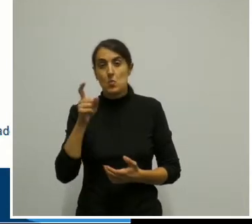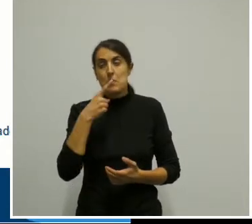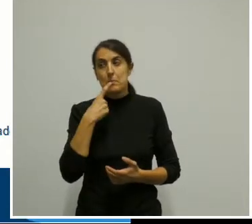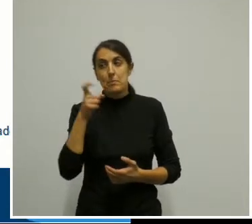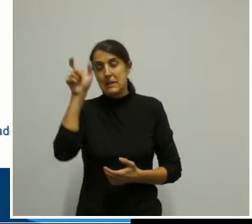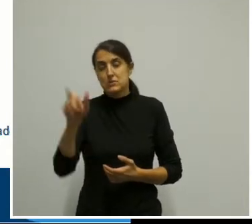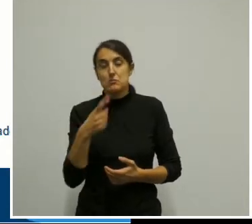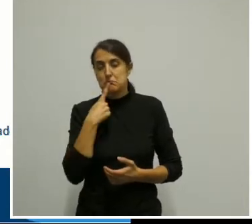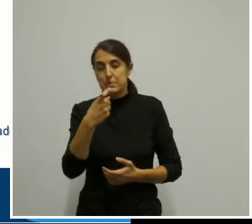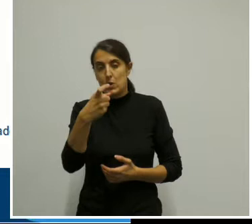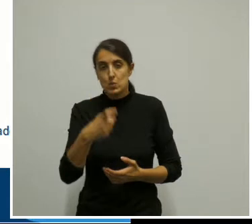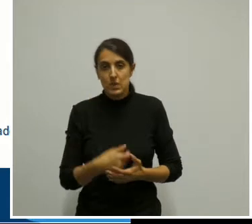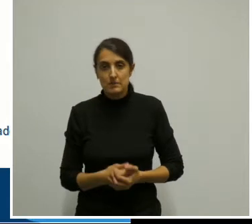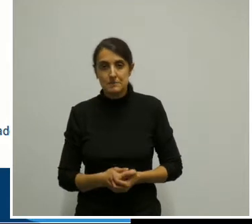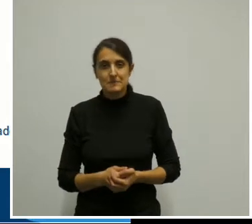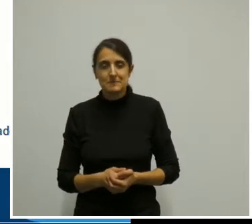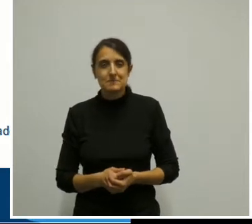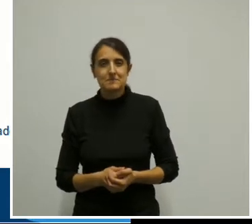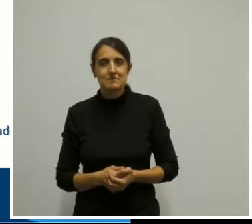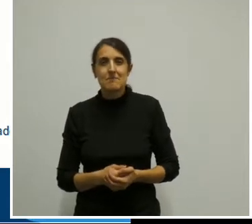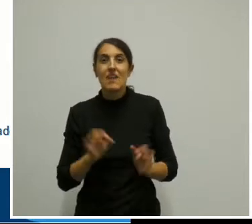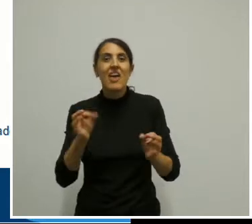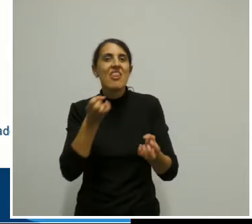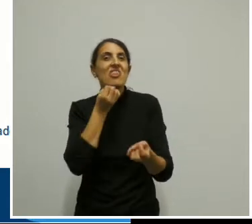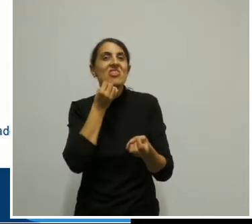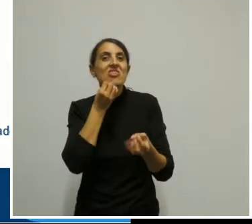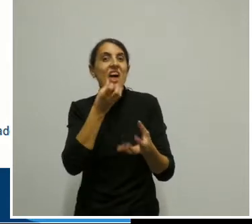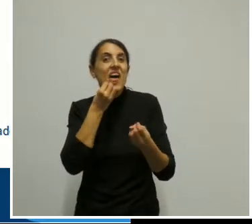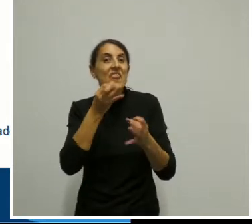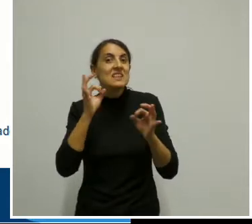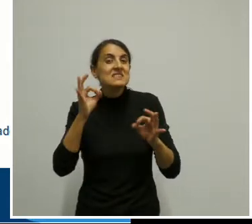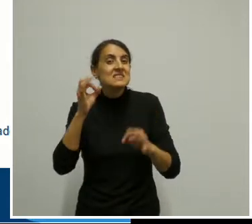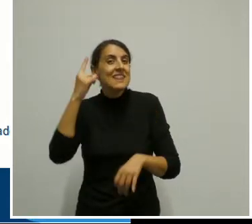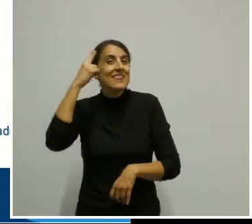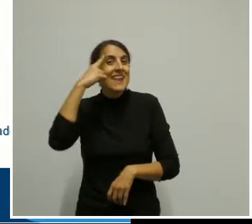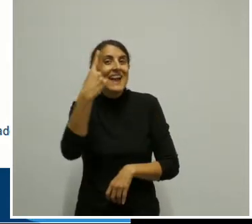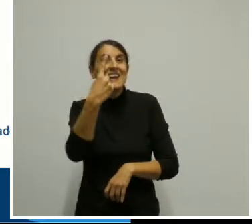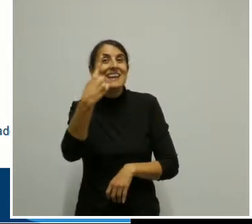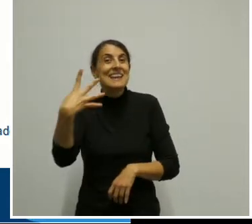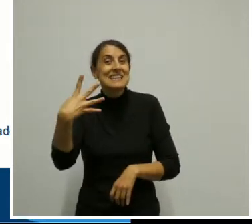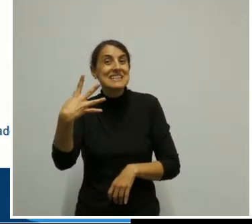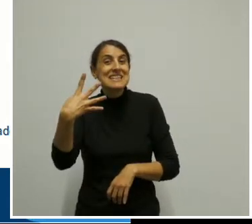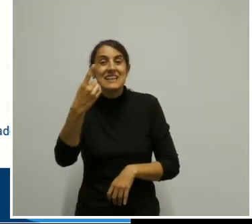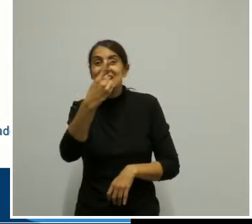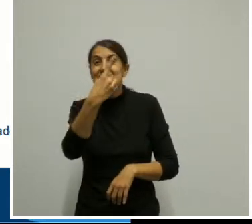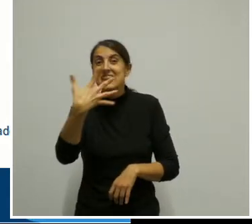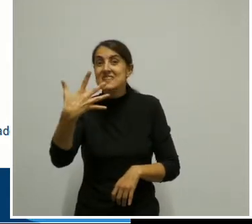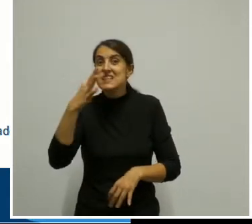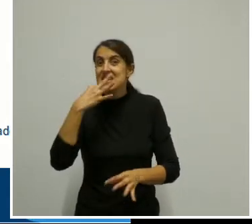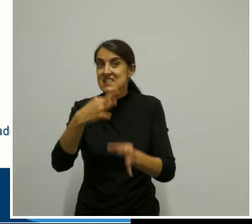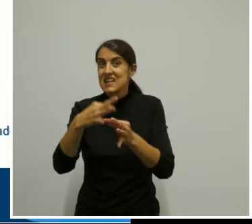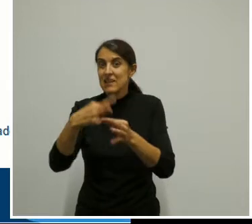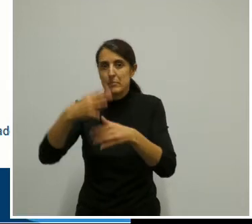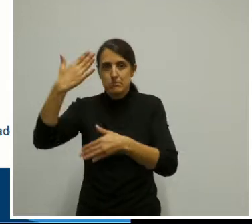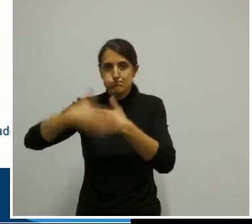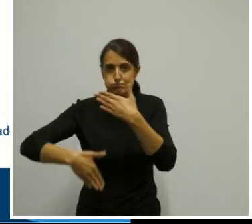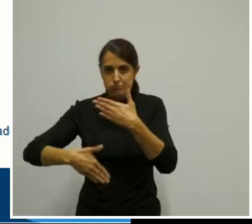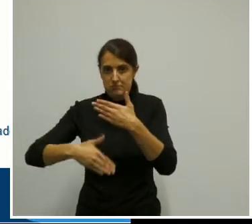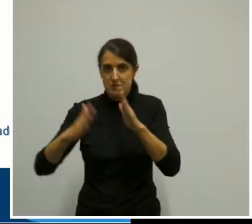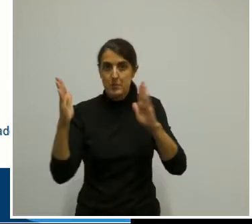No, no, això són dades fins al 15 de setembre. O sigui, des que acaba el període de... Sí.